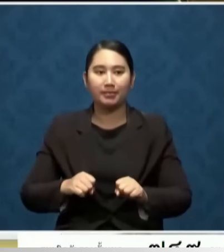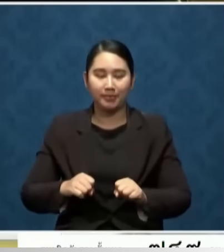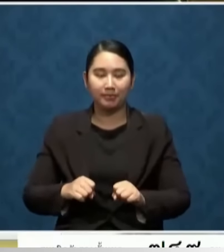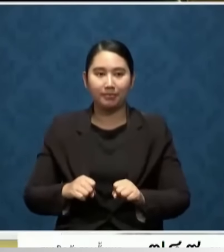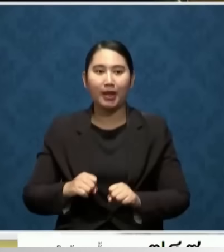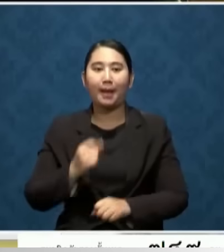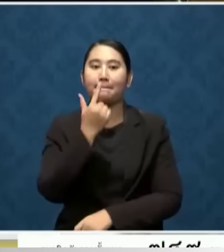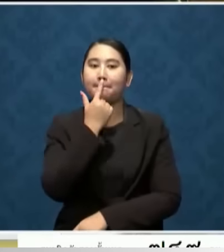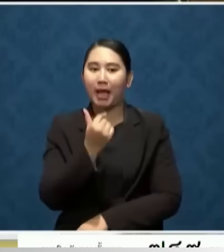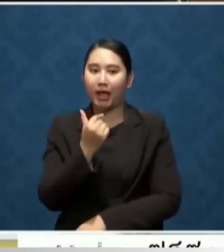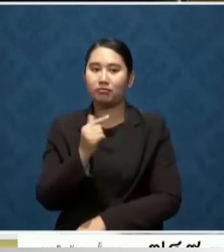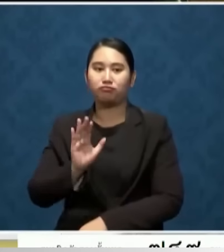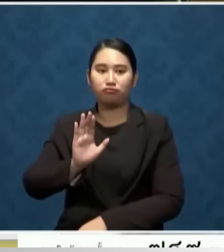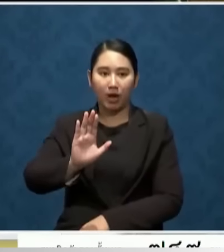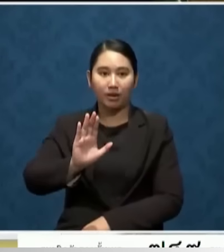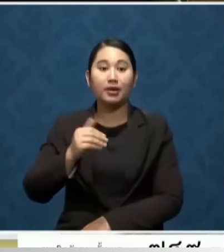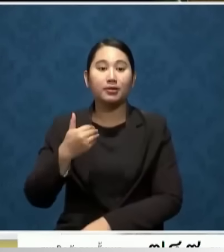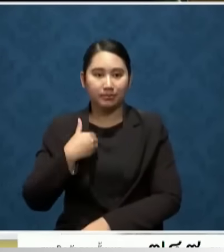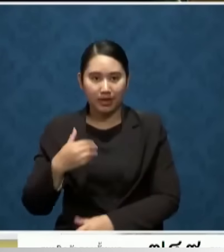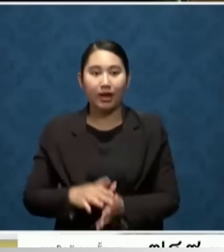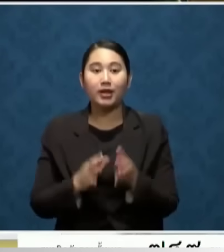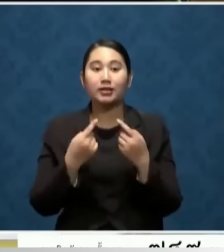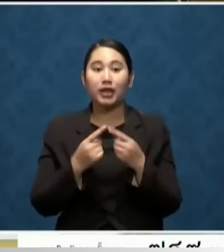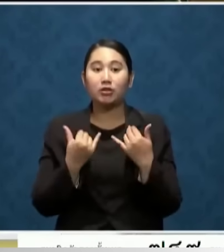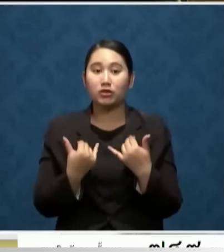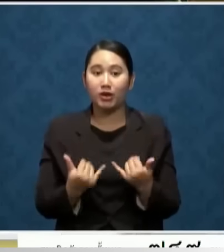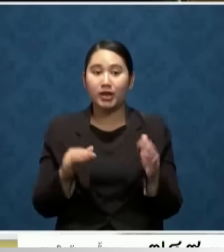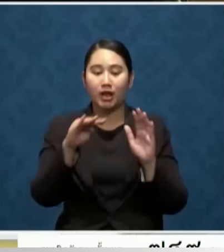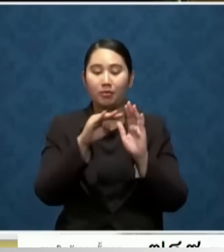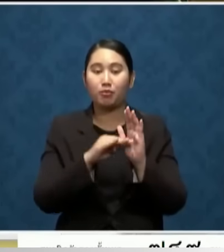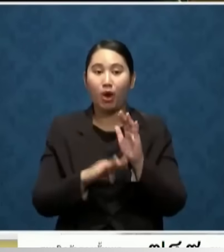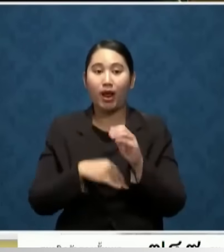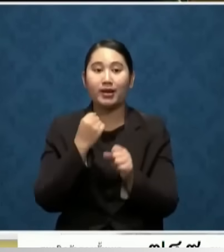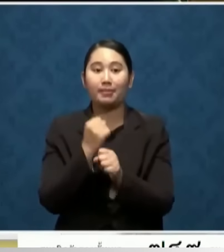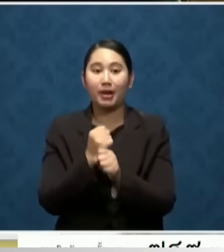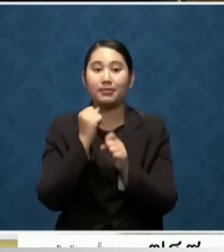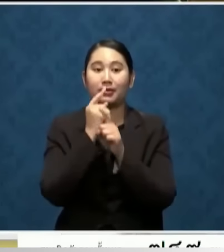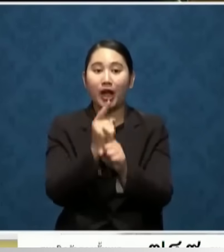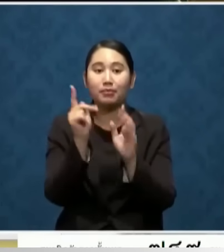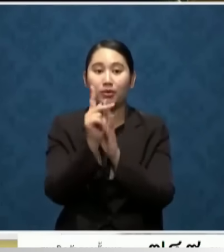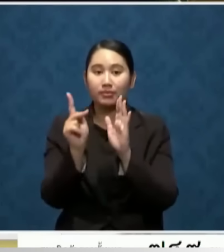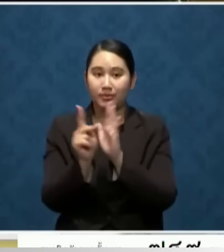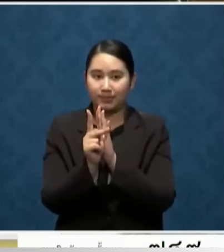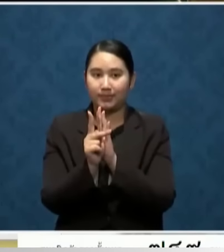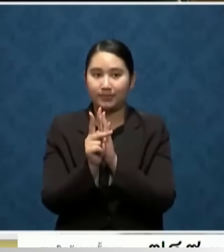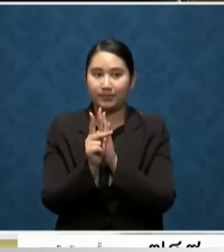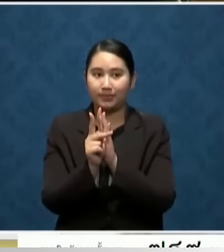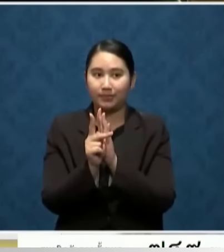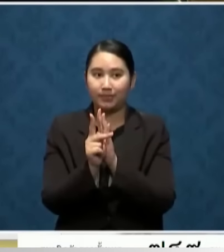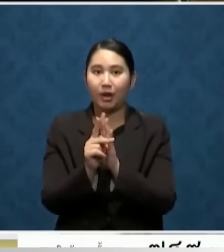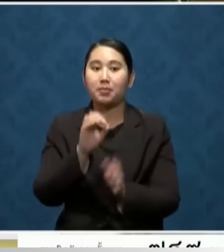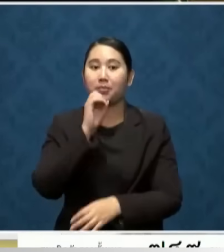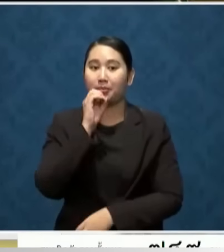คุณพิธาไปแล้วครับแต่ว่าโดยกระบวนการพิจารณาของกฎหมายบัญญัติ